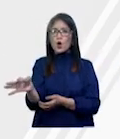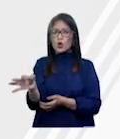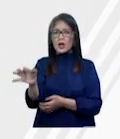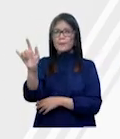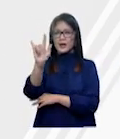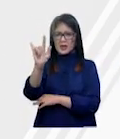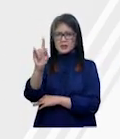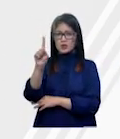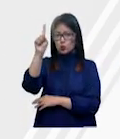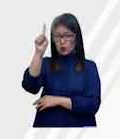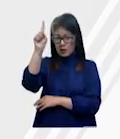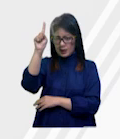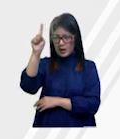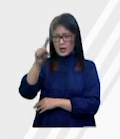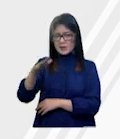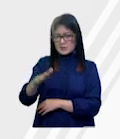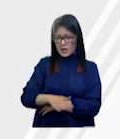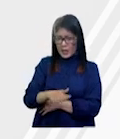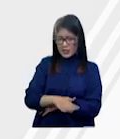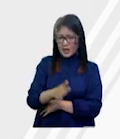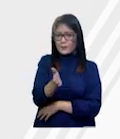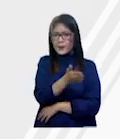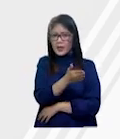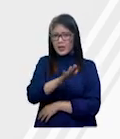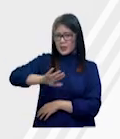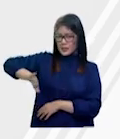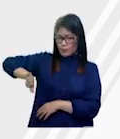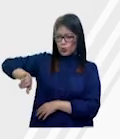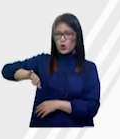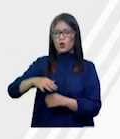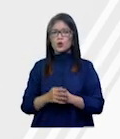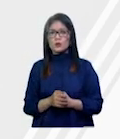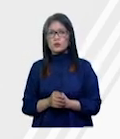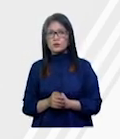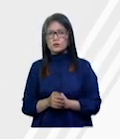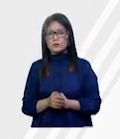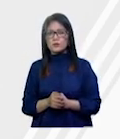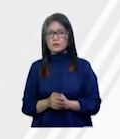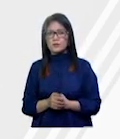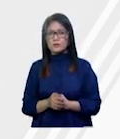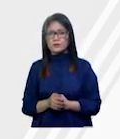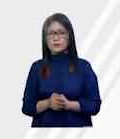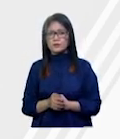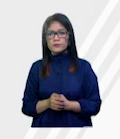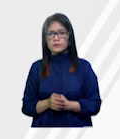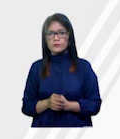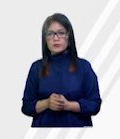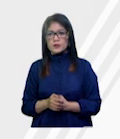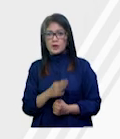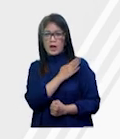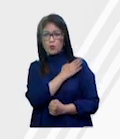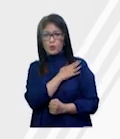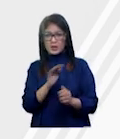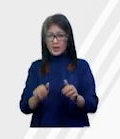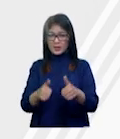Utara, Selatan, Barat, dan Jakarta Timur. Sementara hujan lebat berpotensi terjadi di Kabupaten Tangerang, Kota Tangerang